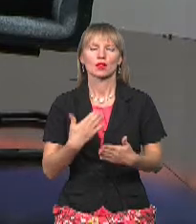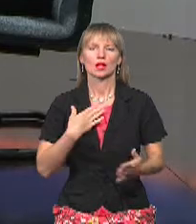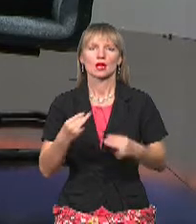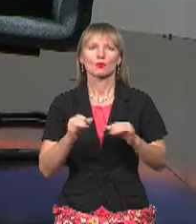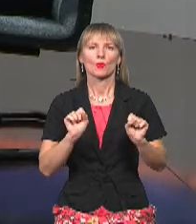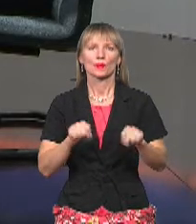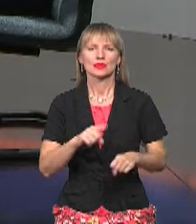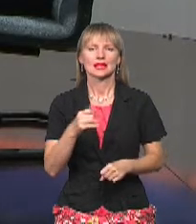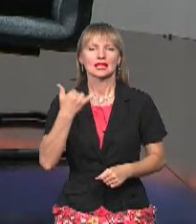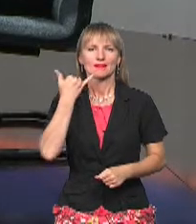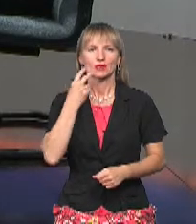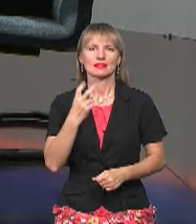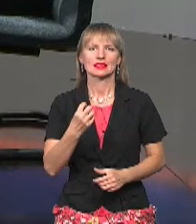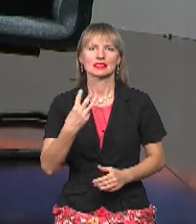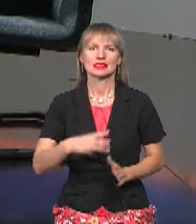розмови можете за телефоном